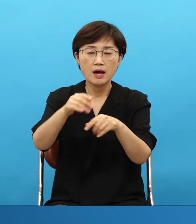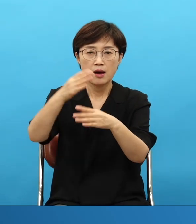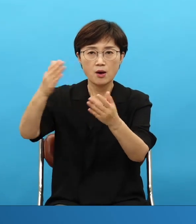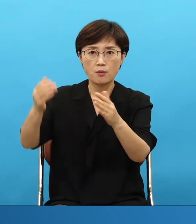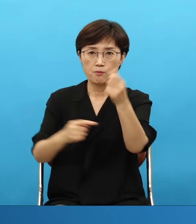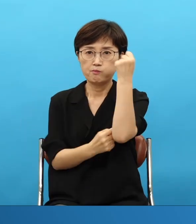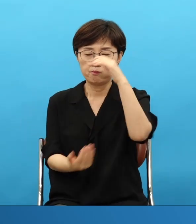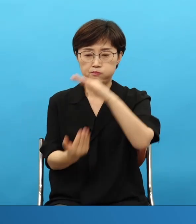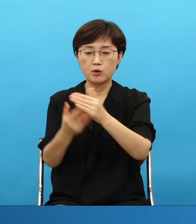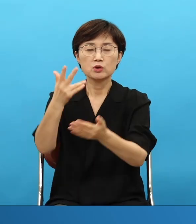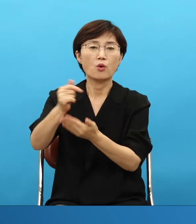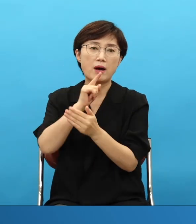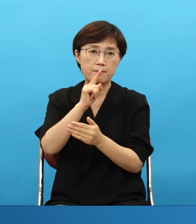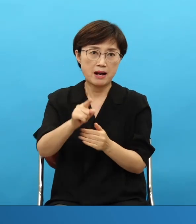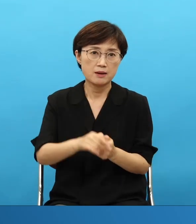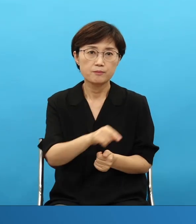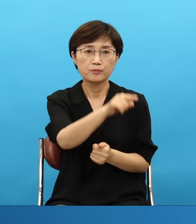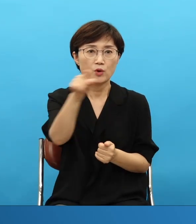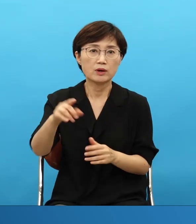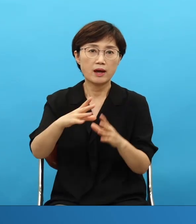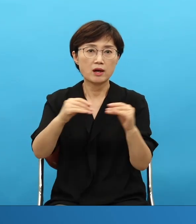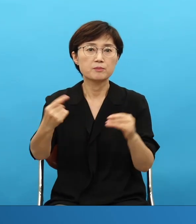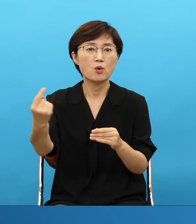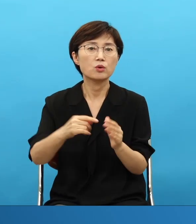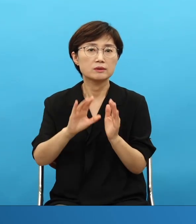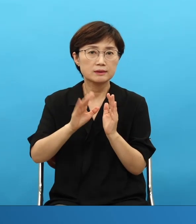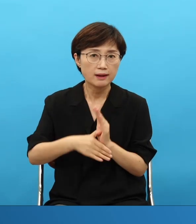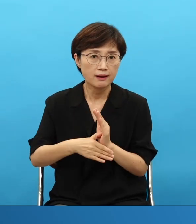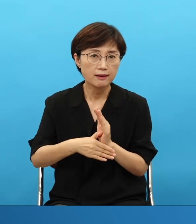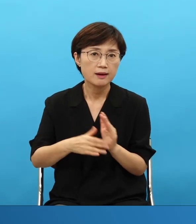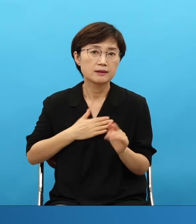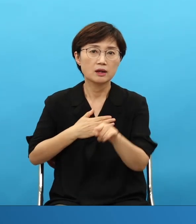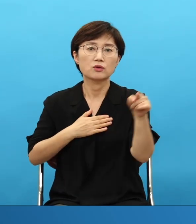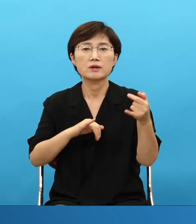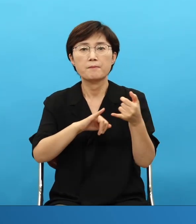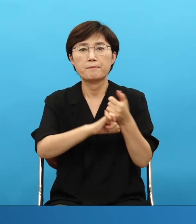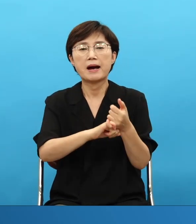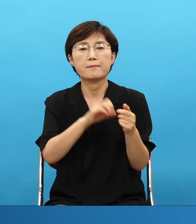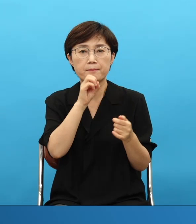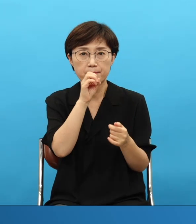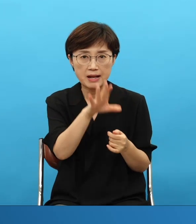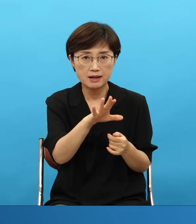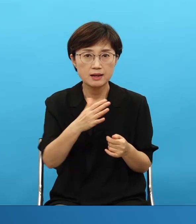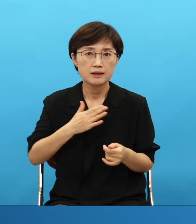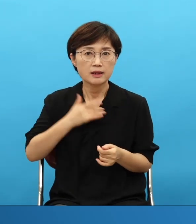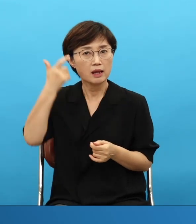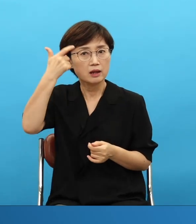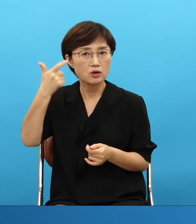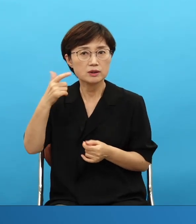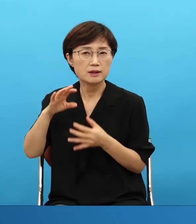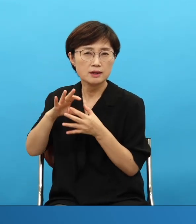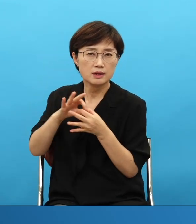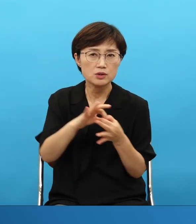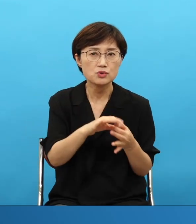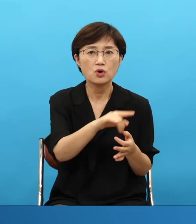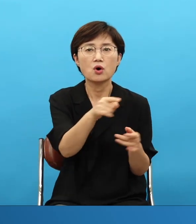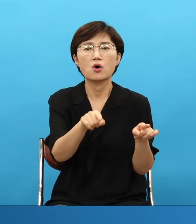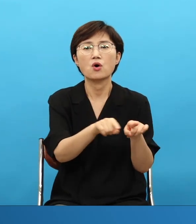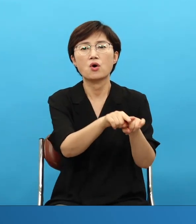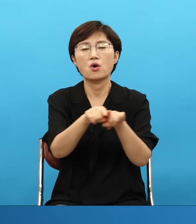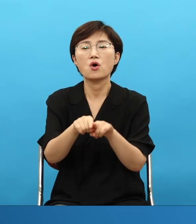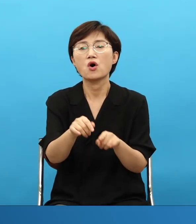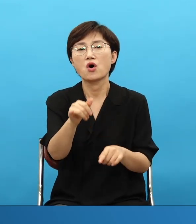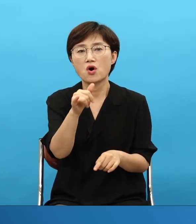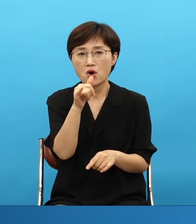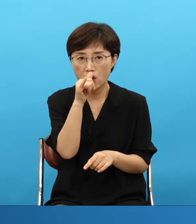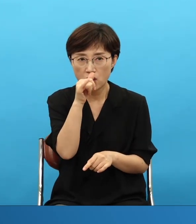여호와의 말이니라. 너희가 애굽에서 나올 때에 내가 너희와 언약한 말과 나의 영이